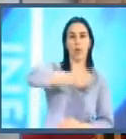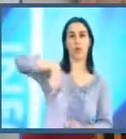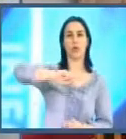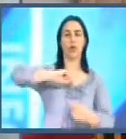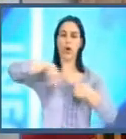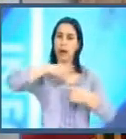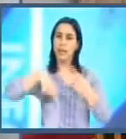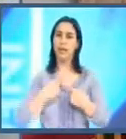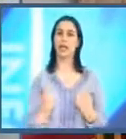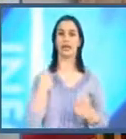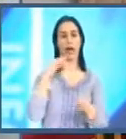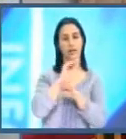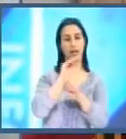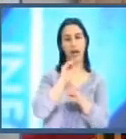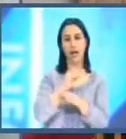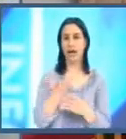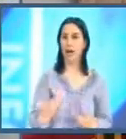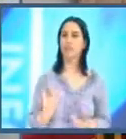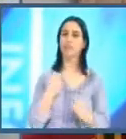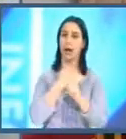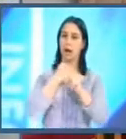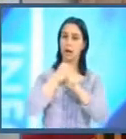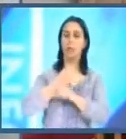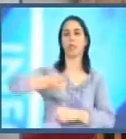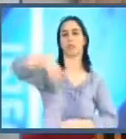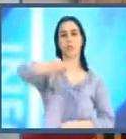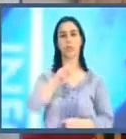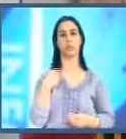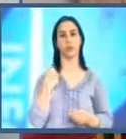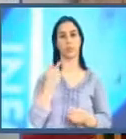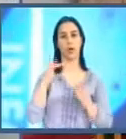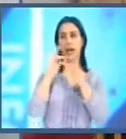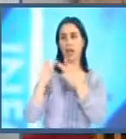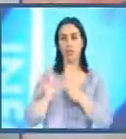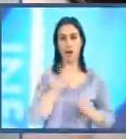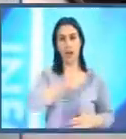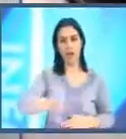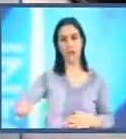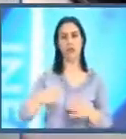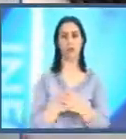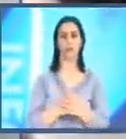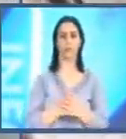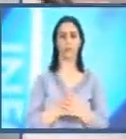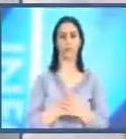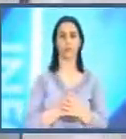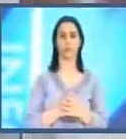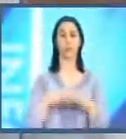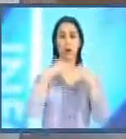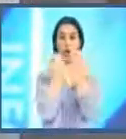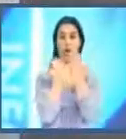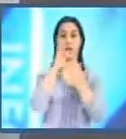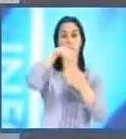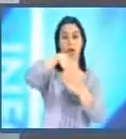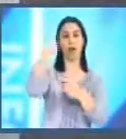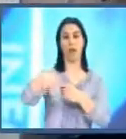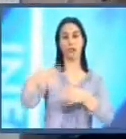educativa i on els infants puguin jugar i aprendre i relacionar-se amb altres menors. L'escola compta amb una cuina